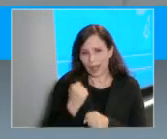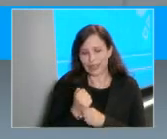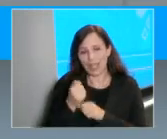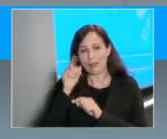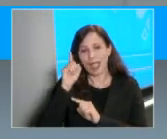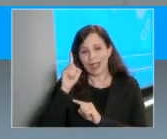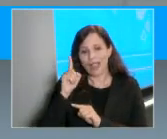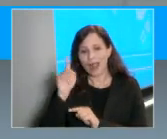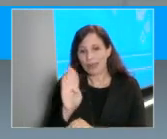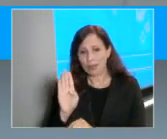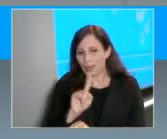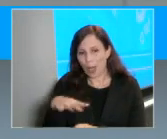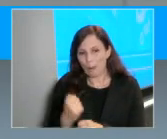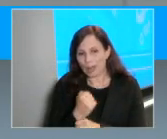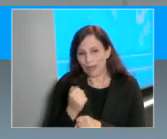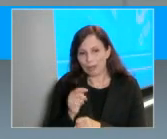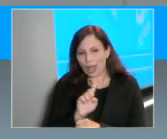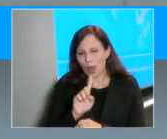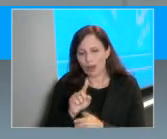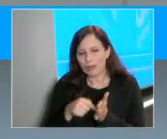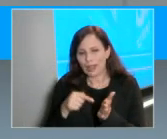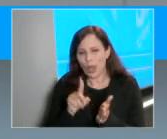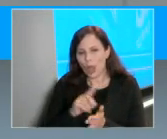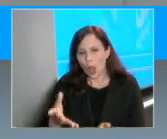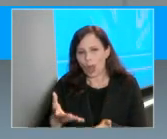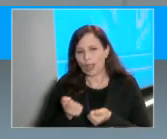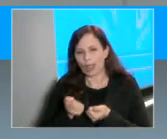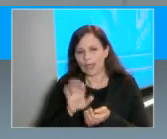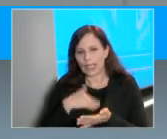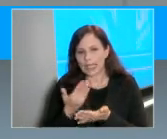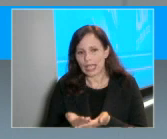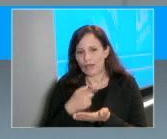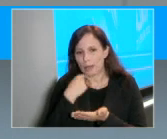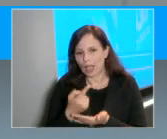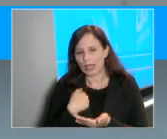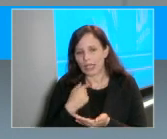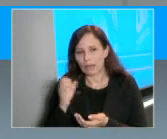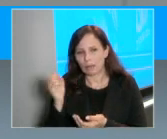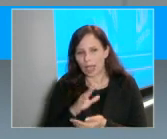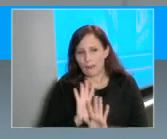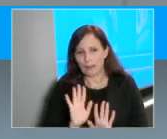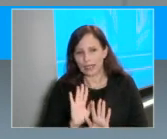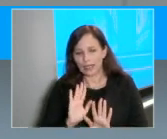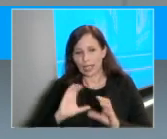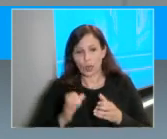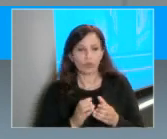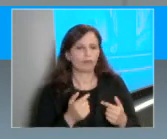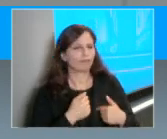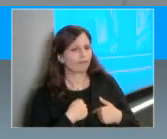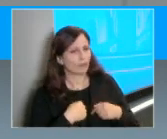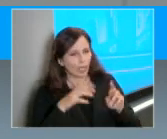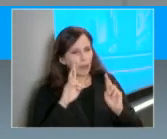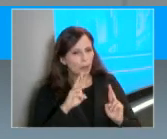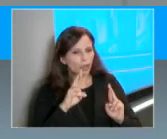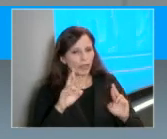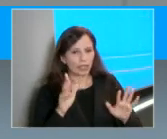פעל, מכיוון שהוא לא לקח את ההצעה הזאת שלכם ואמר, אני בא בלי הגוש, לפחות זה. אני מקווה שאם יהיה לנו שבעה מנדטים אחרי הבחירות